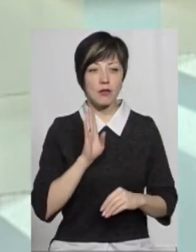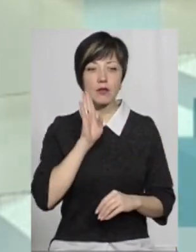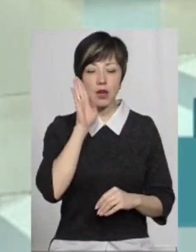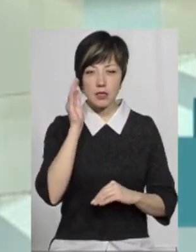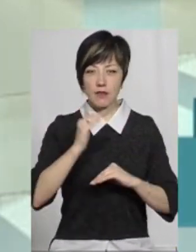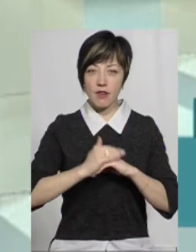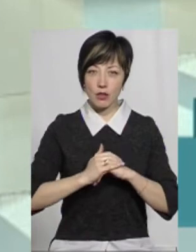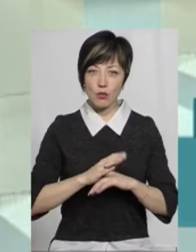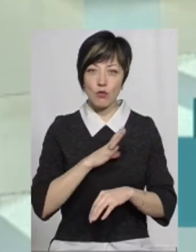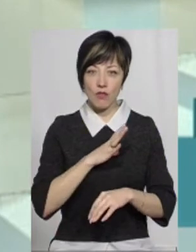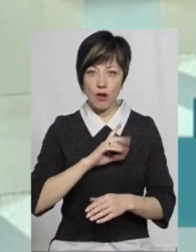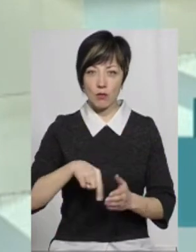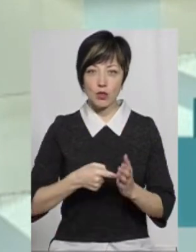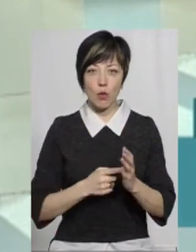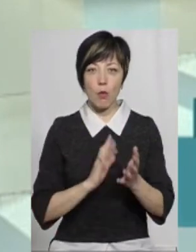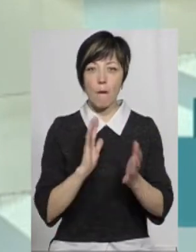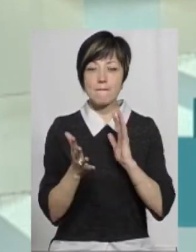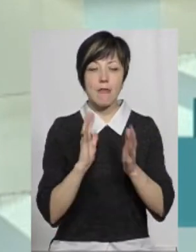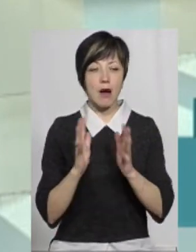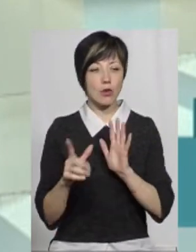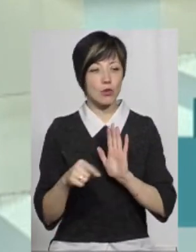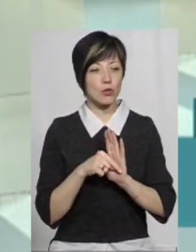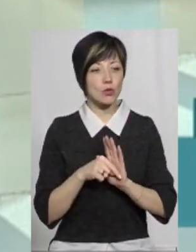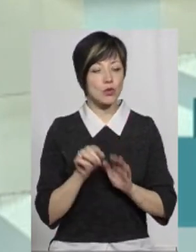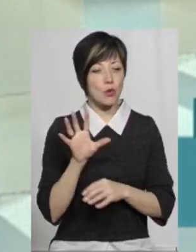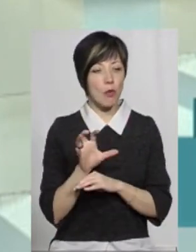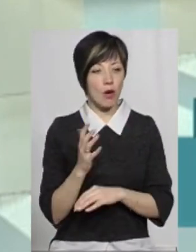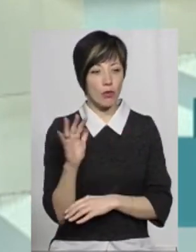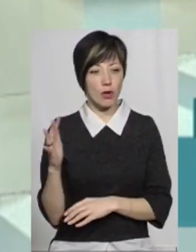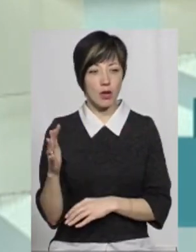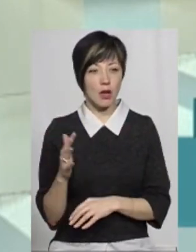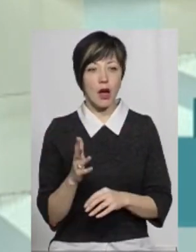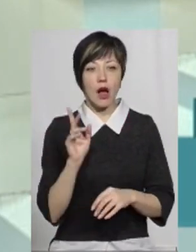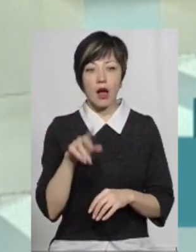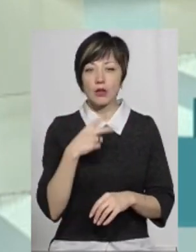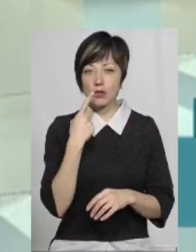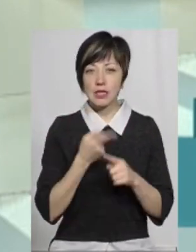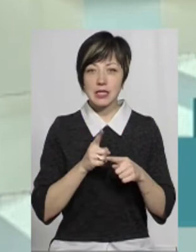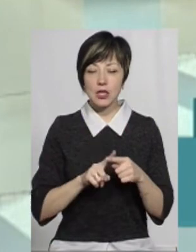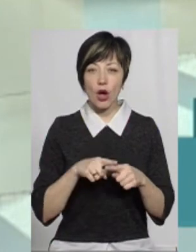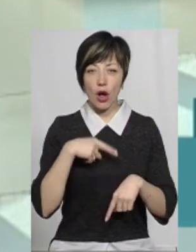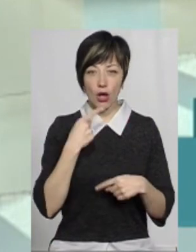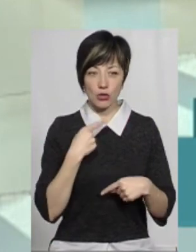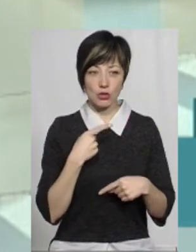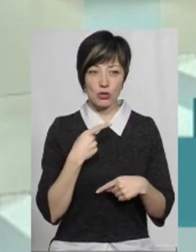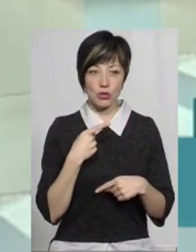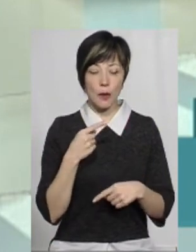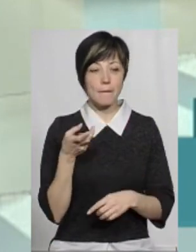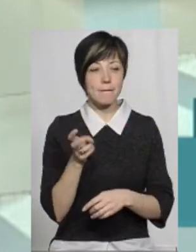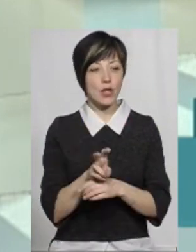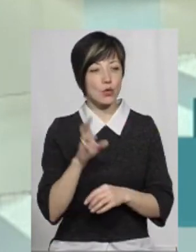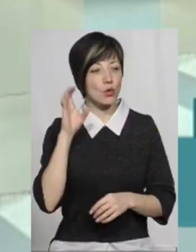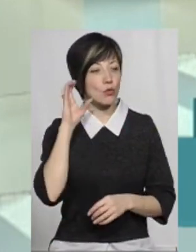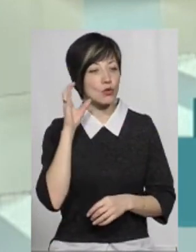і ввечері буваю в міському парку з собакою. Нехай ті, хто це каже,